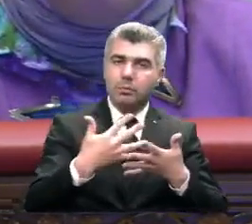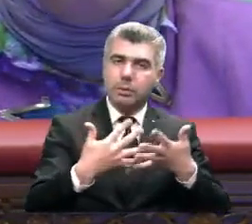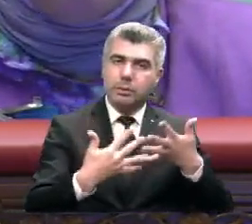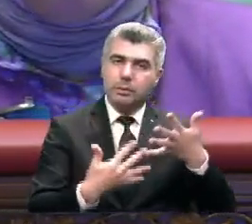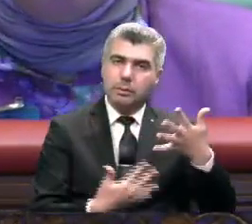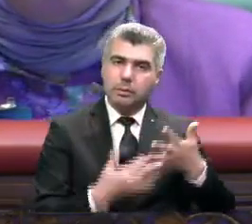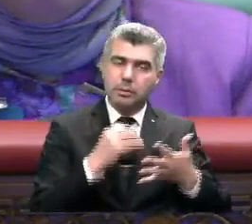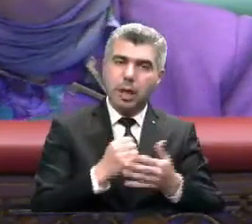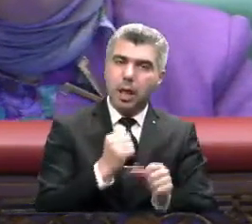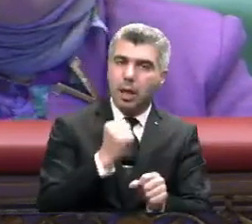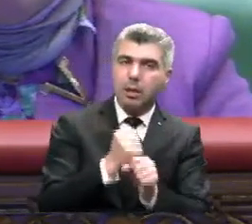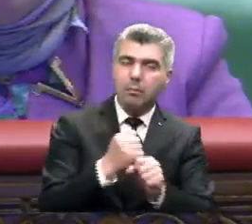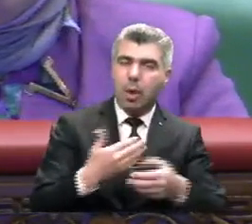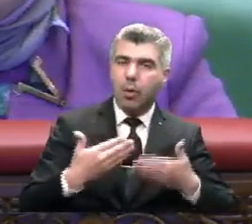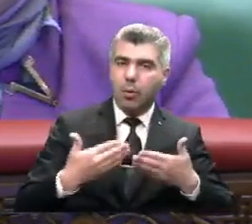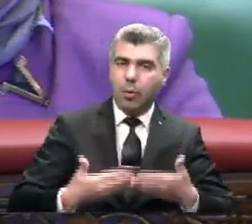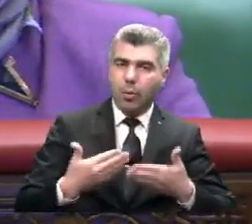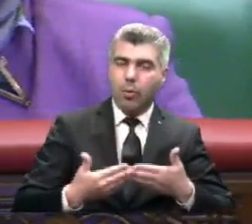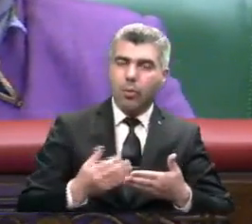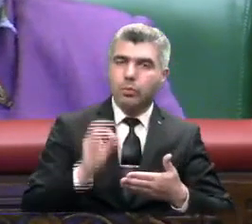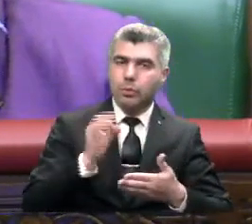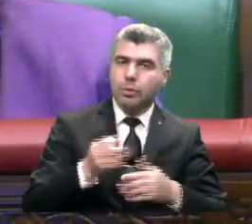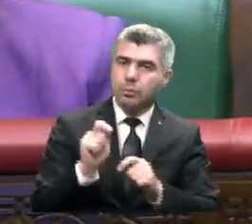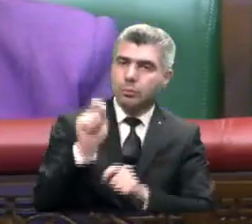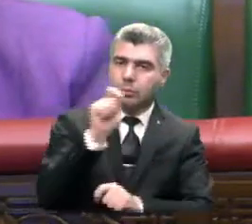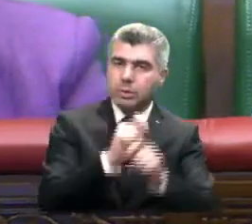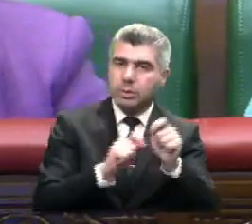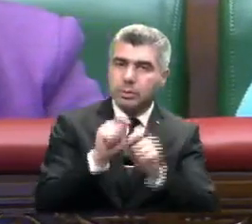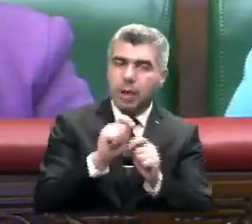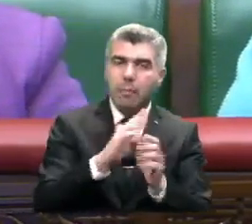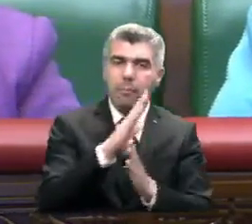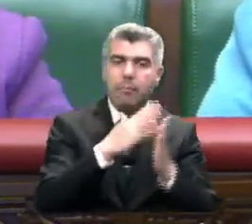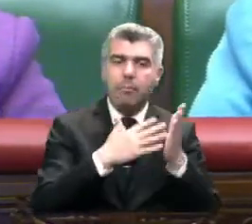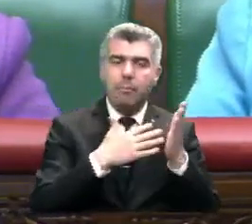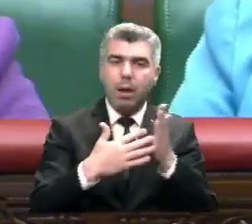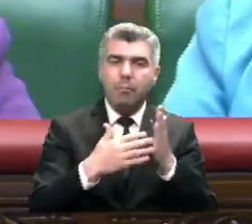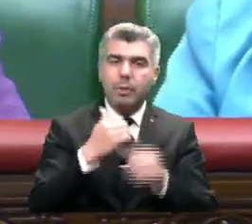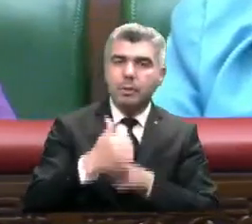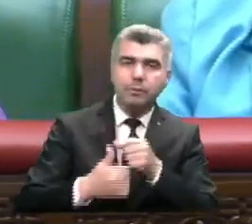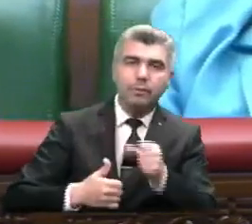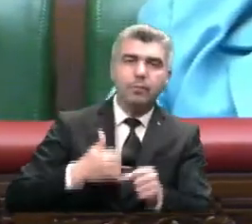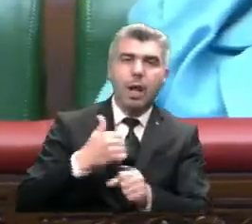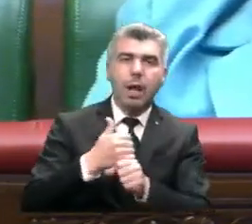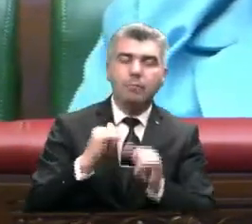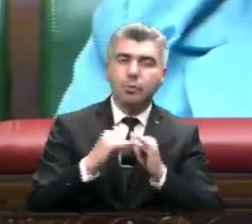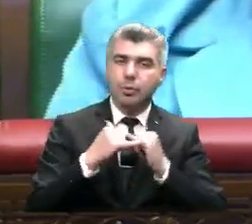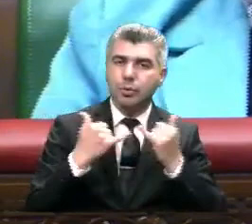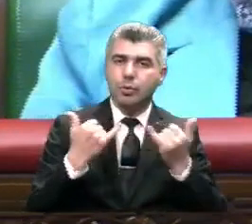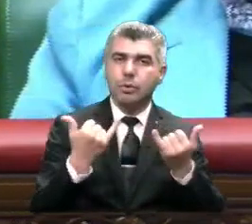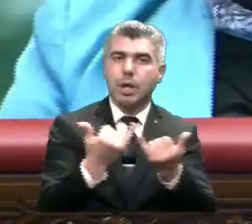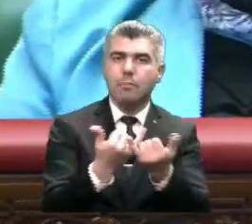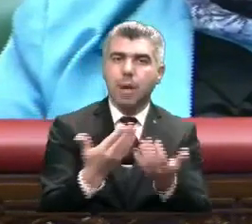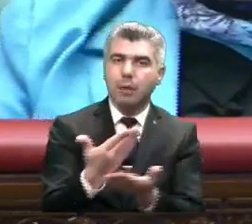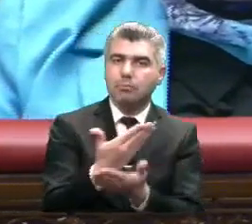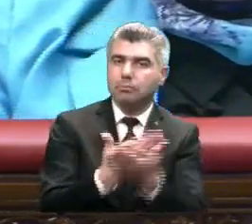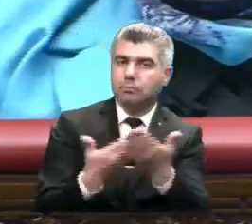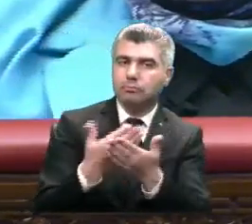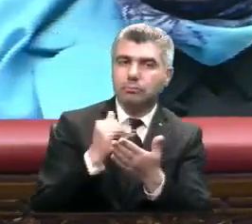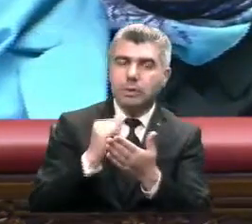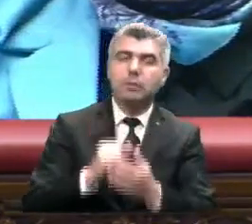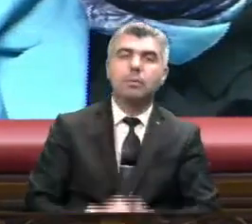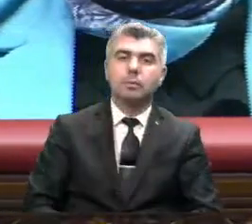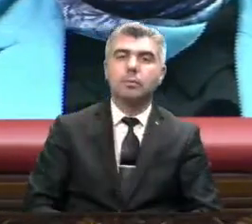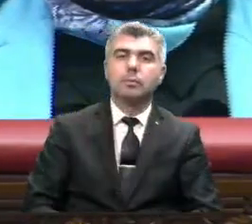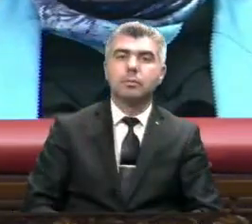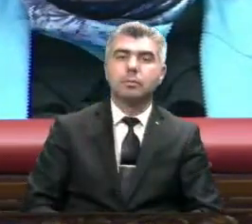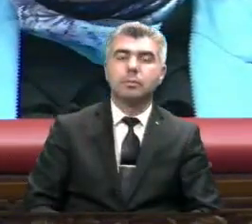اللي تنعملوا عليها، تنعملوا على معالجتها وفق واحد البرنامج سنوي، وتكونوا اجتماعات يعني متتالية، ومن